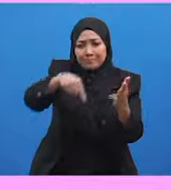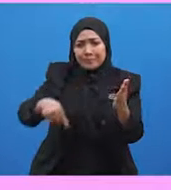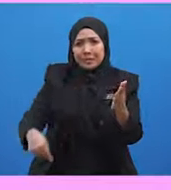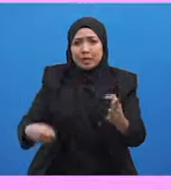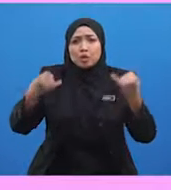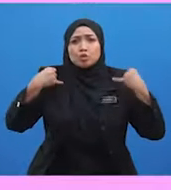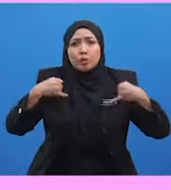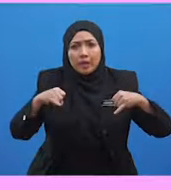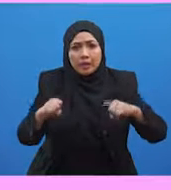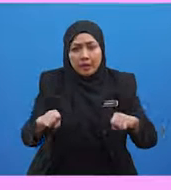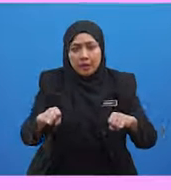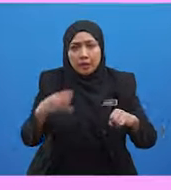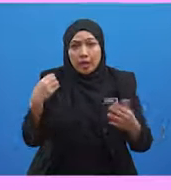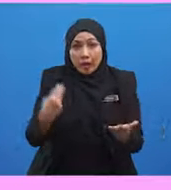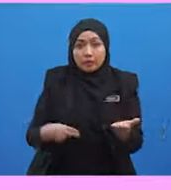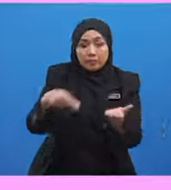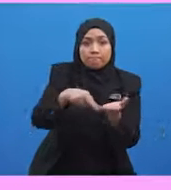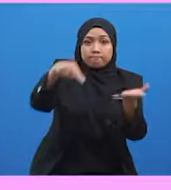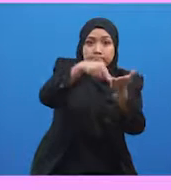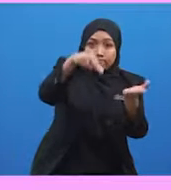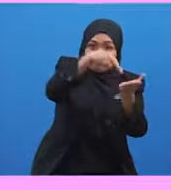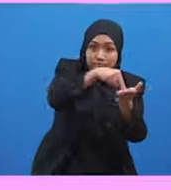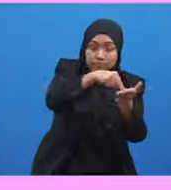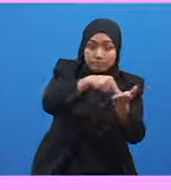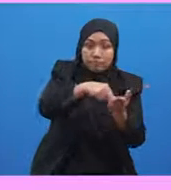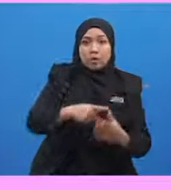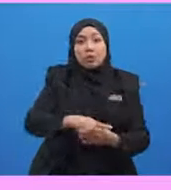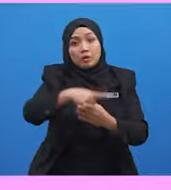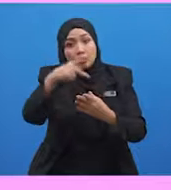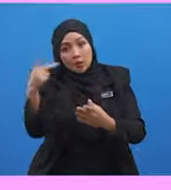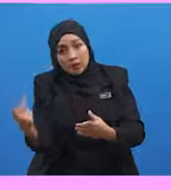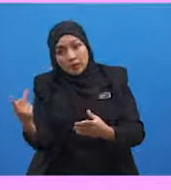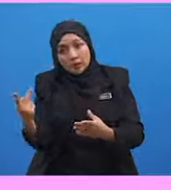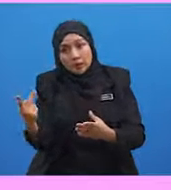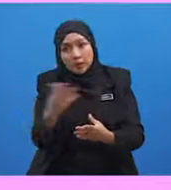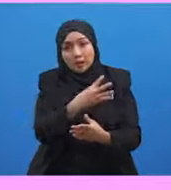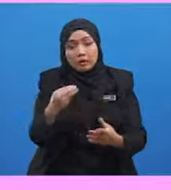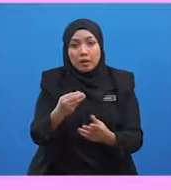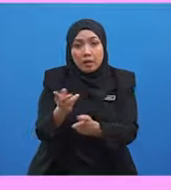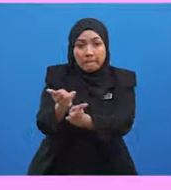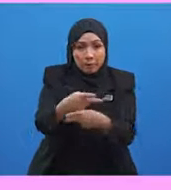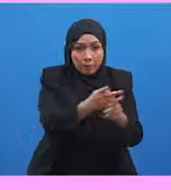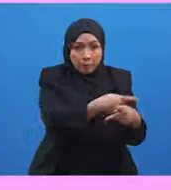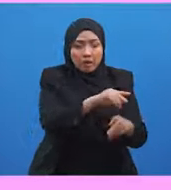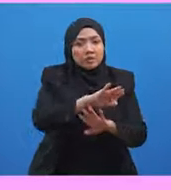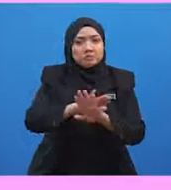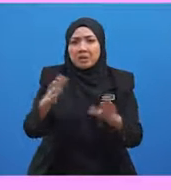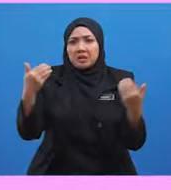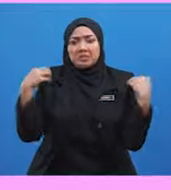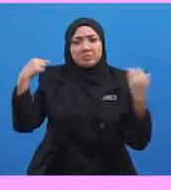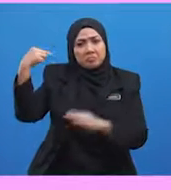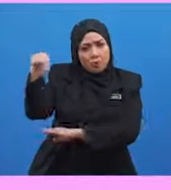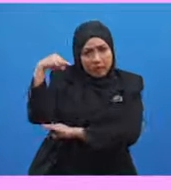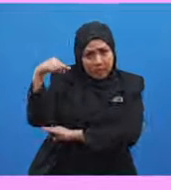jualan, peningkatan kos pengeluaran dan produk yang tidak berkualiti. Masalah